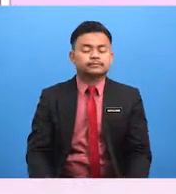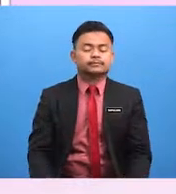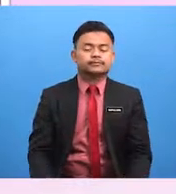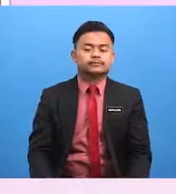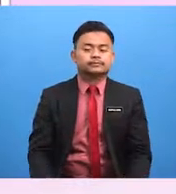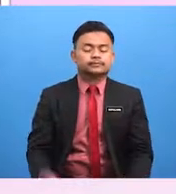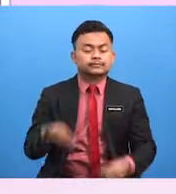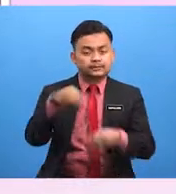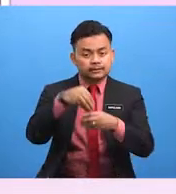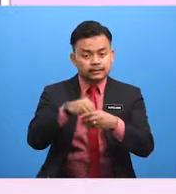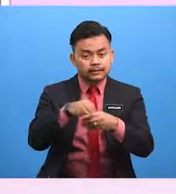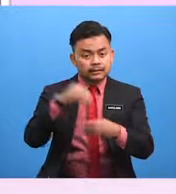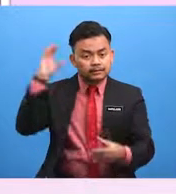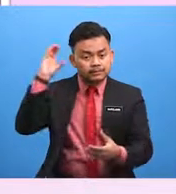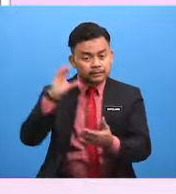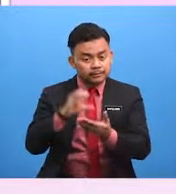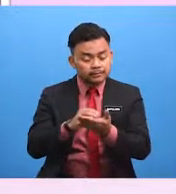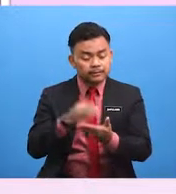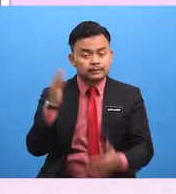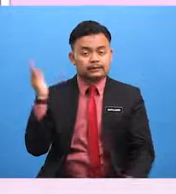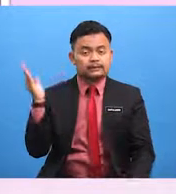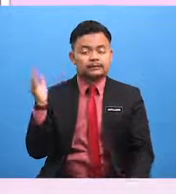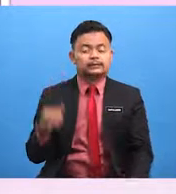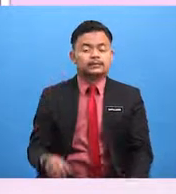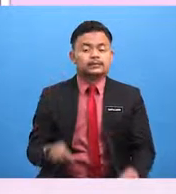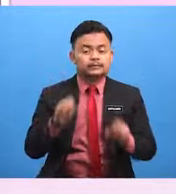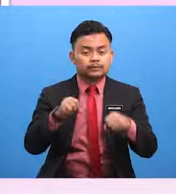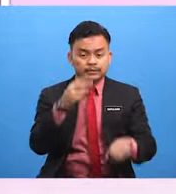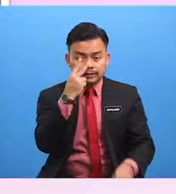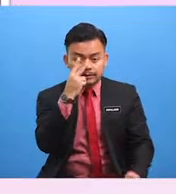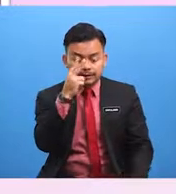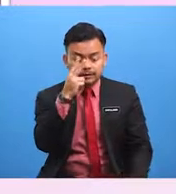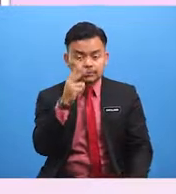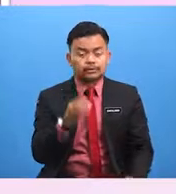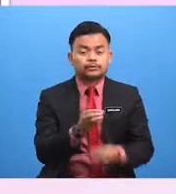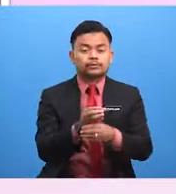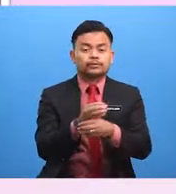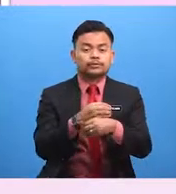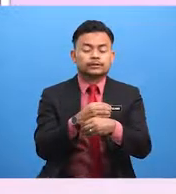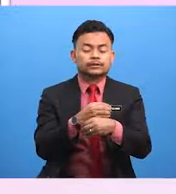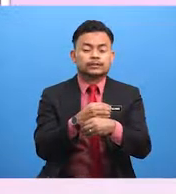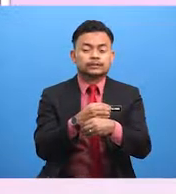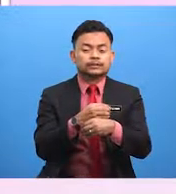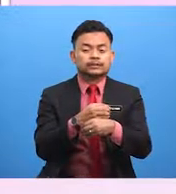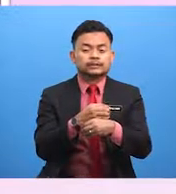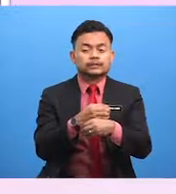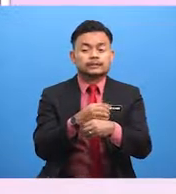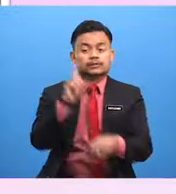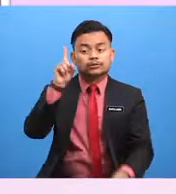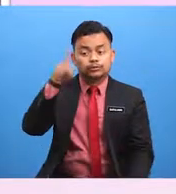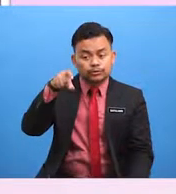Di dalam gambar tersebut, kita dapat lihat bongkah seperti kubus,